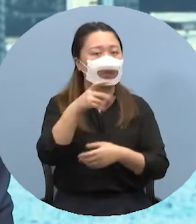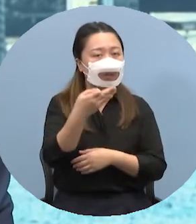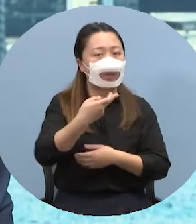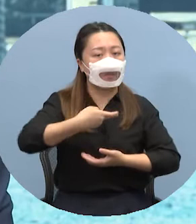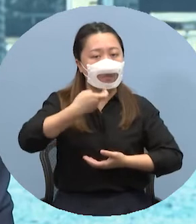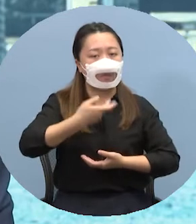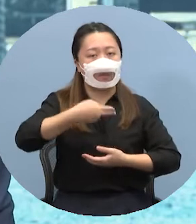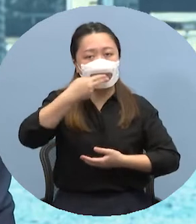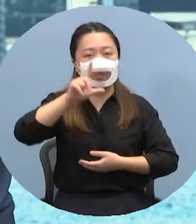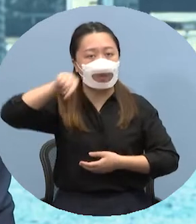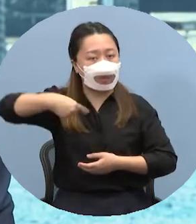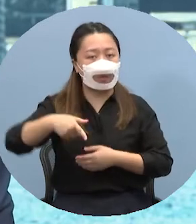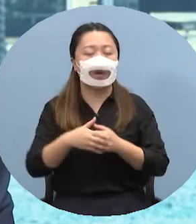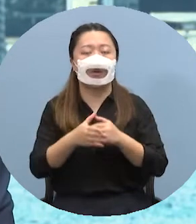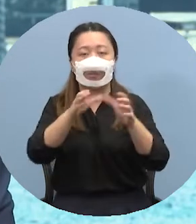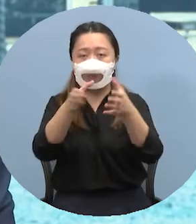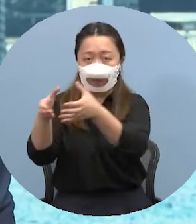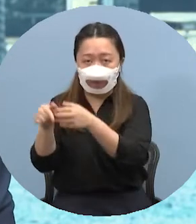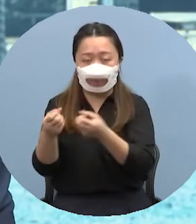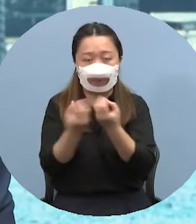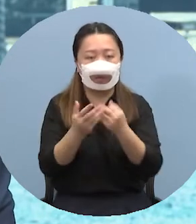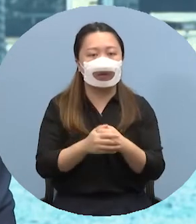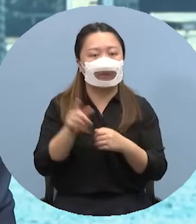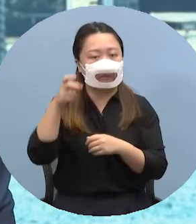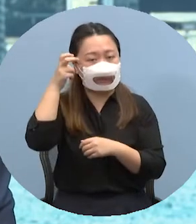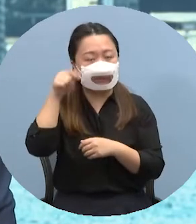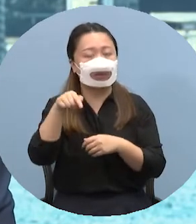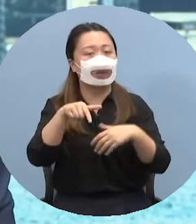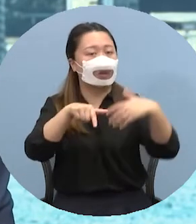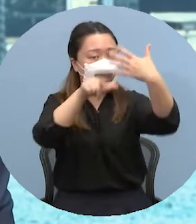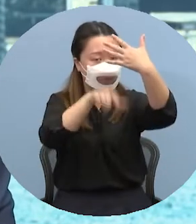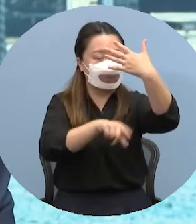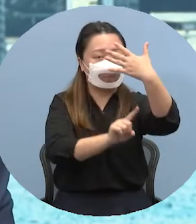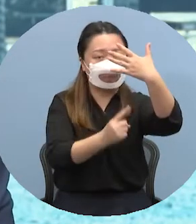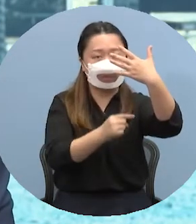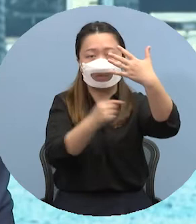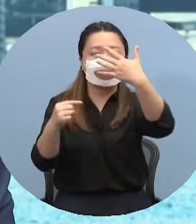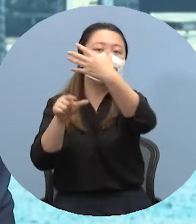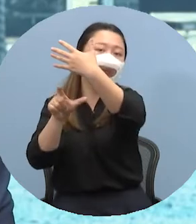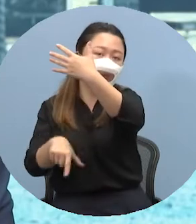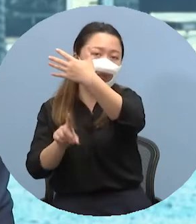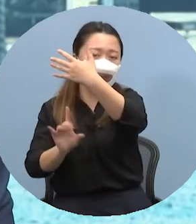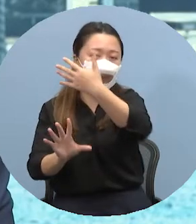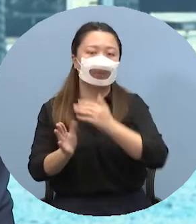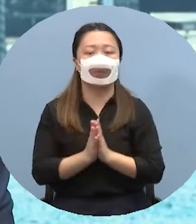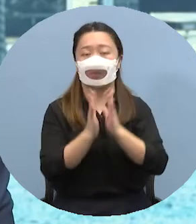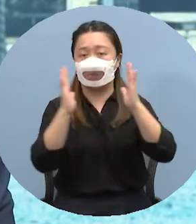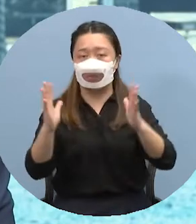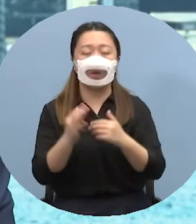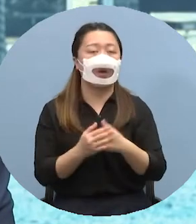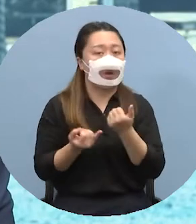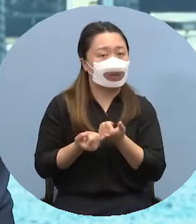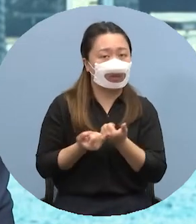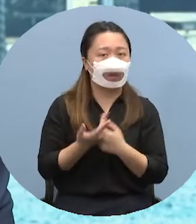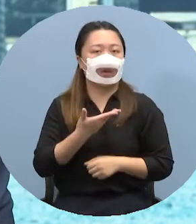米線嘅群組咧，咁橫絲 benchmark 喺5月11日至15日課程嘅